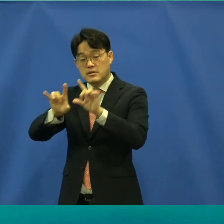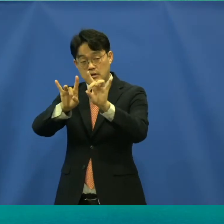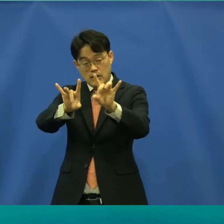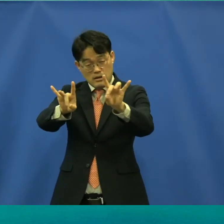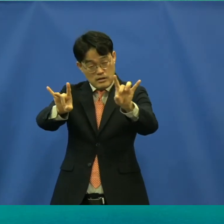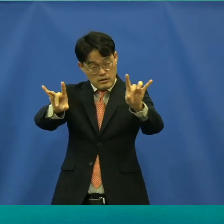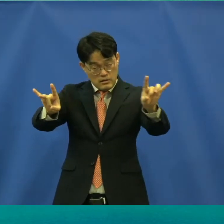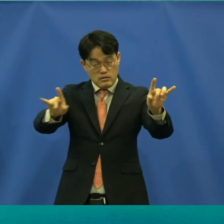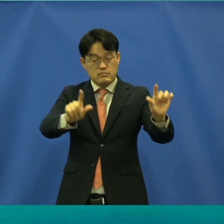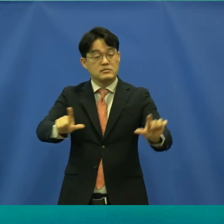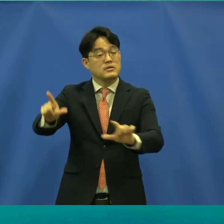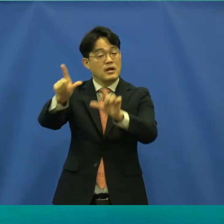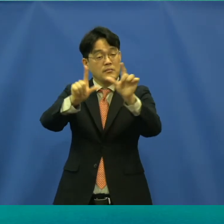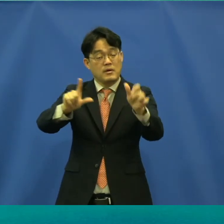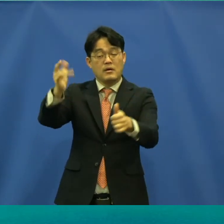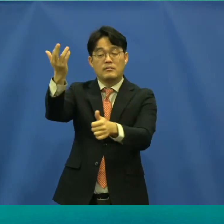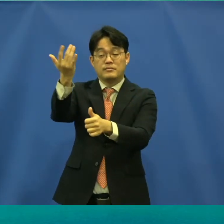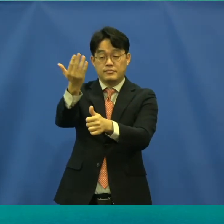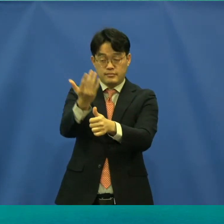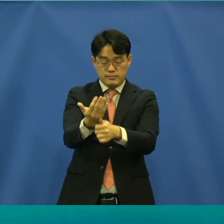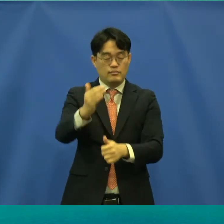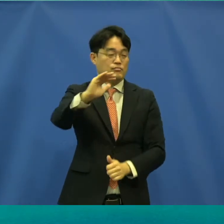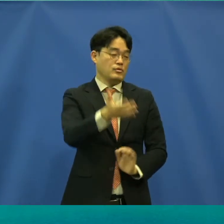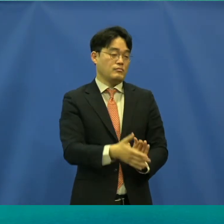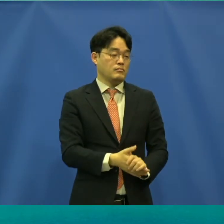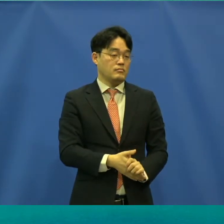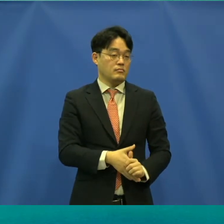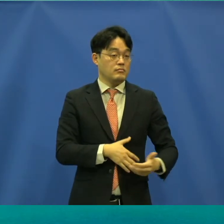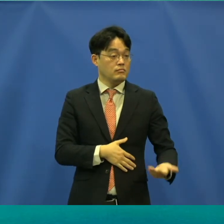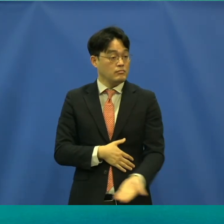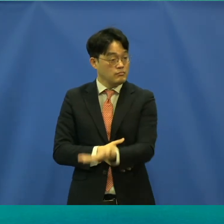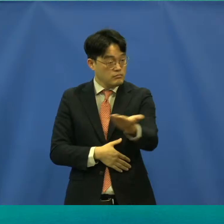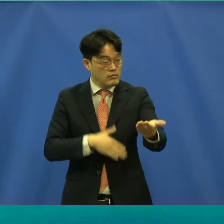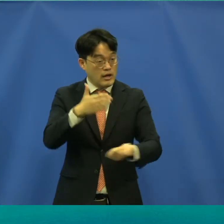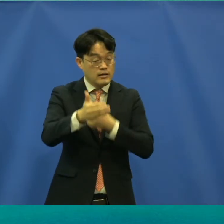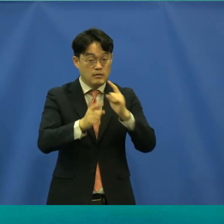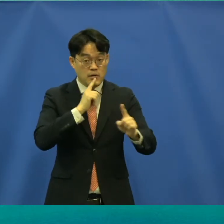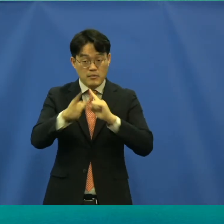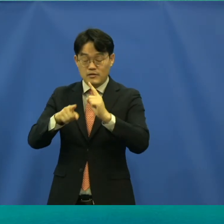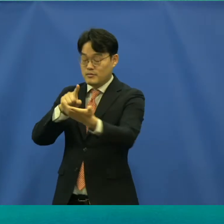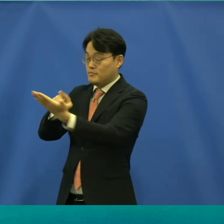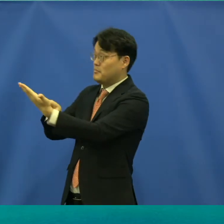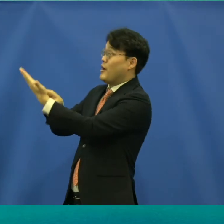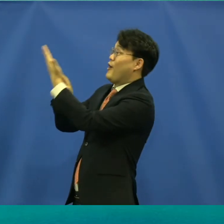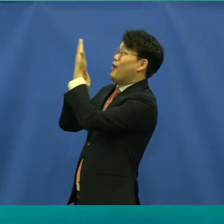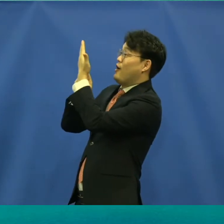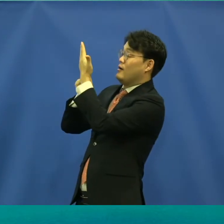여러분, 하나님의 말씀을 들어본 적이 있습니까? 어떻게 들었습니까?